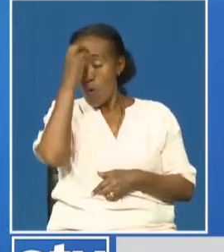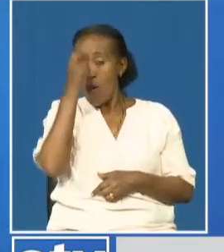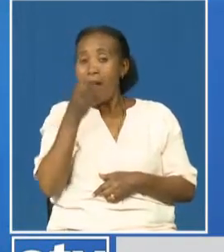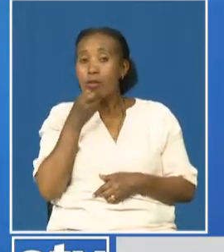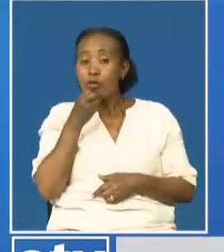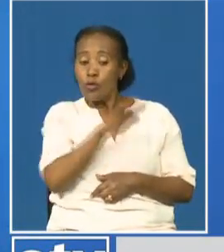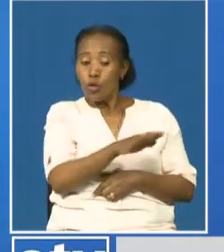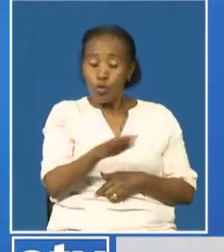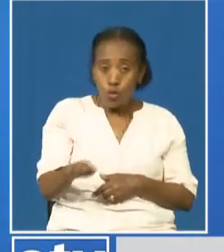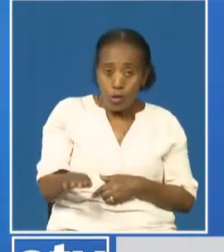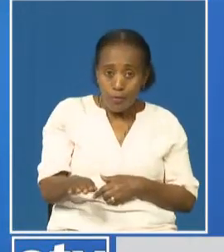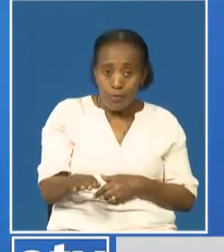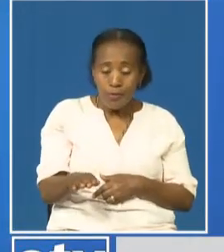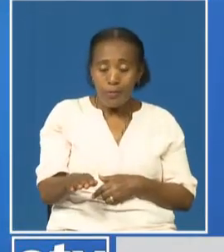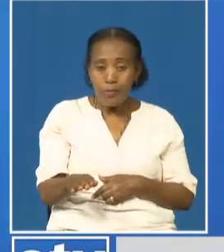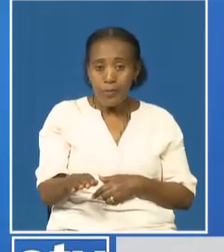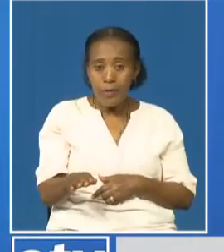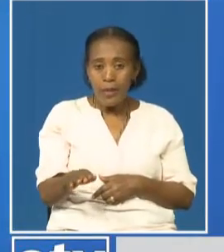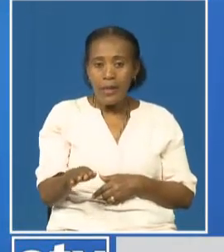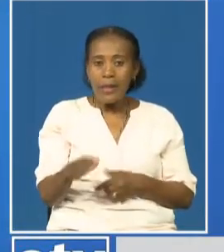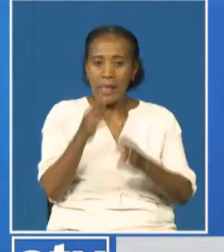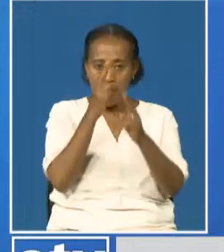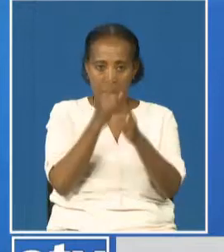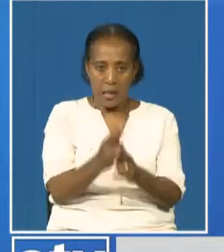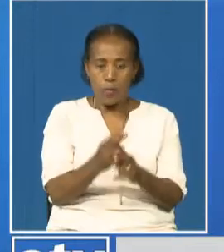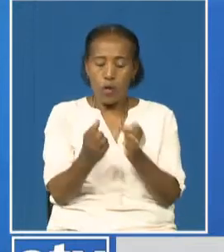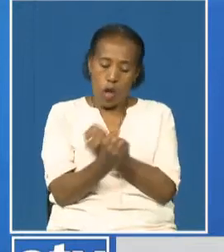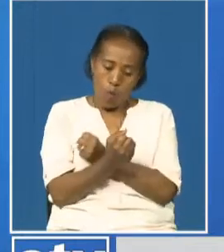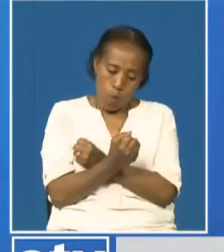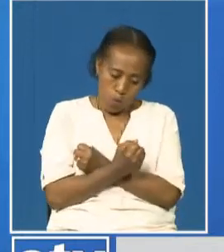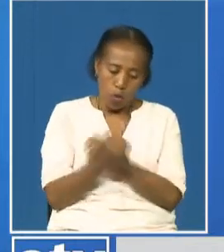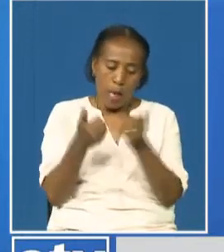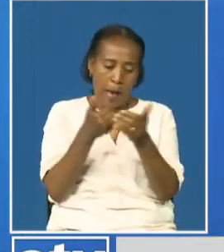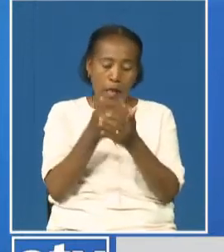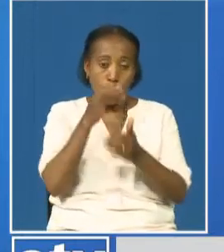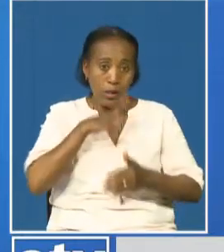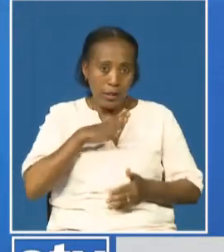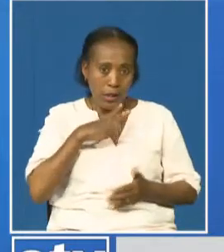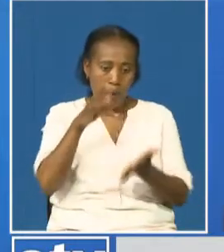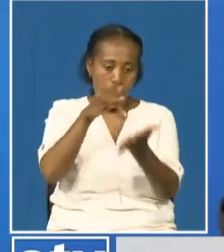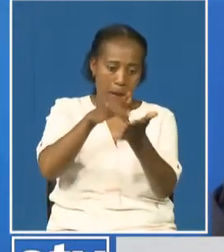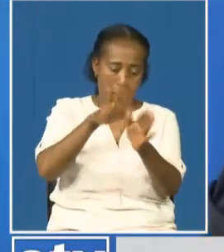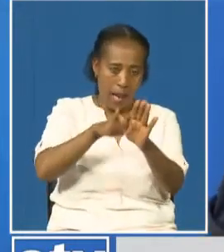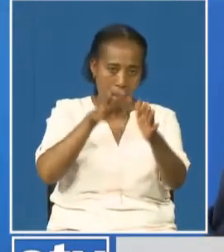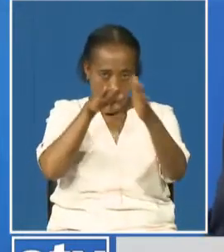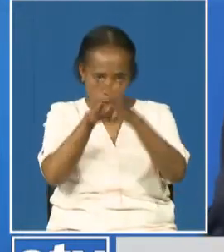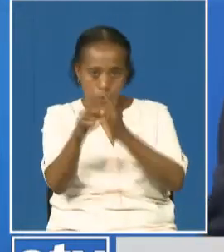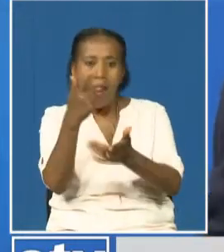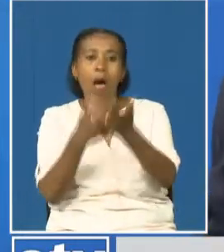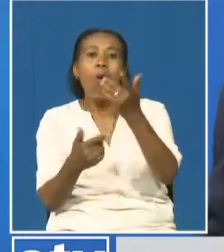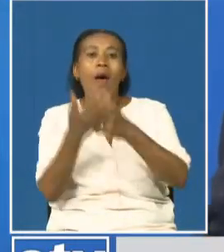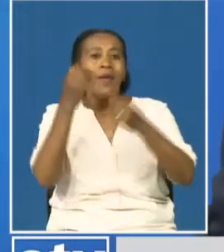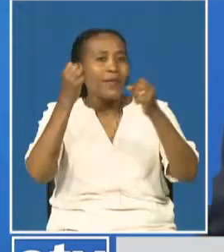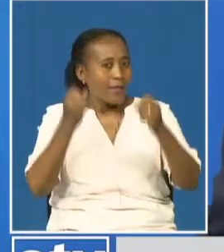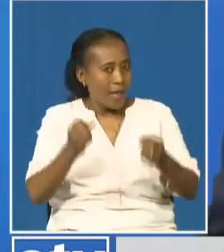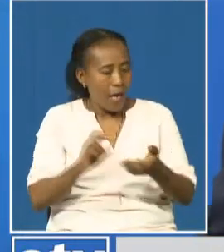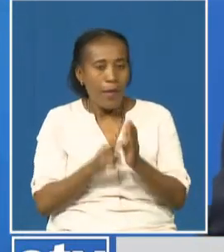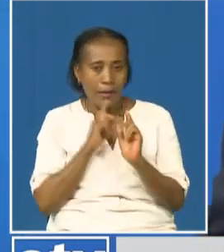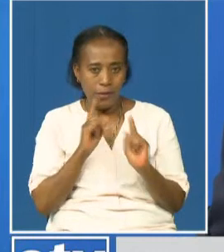ወላጆችም ልጆችም የሚያከብሩት የሚወዱት የሚያቀርቡት ሰው መሃል ላይ ገብቶ ሊያወያያቸው ይችላል ማለት